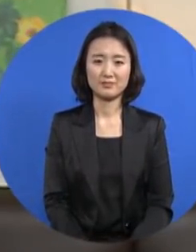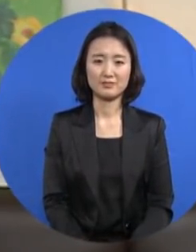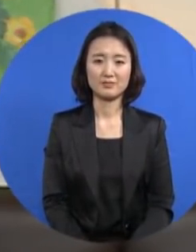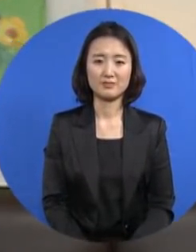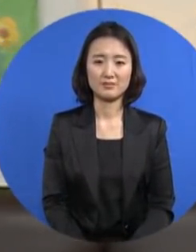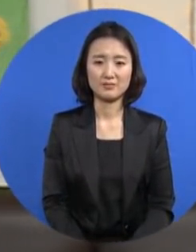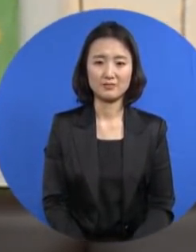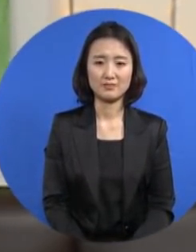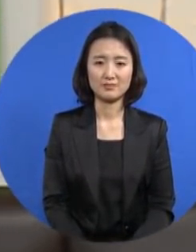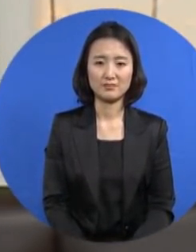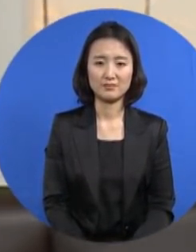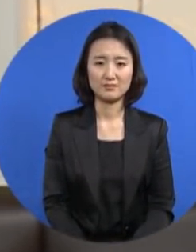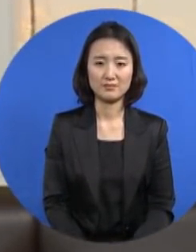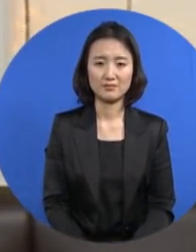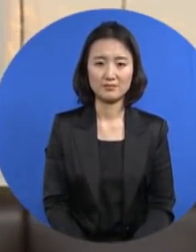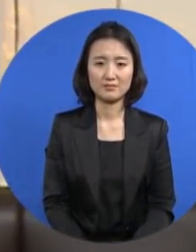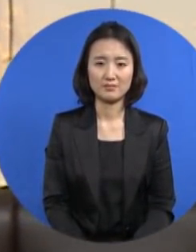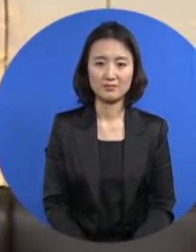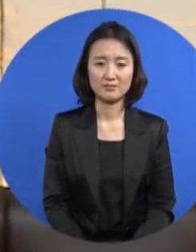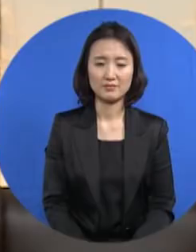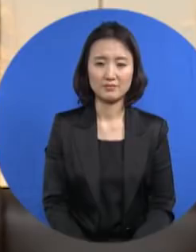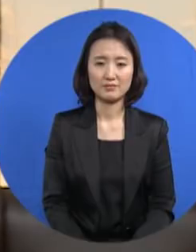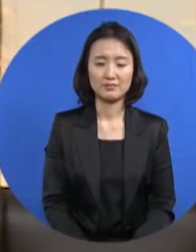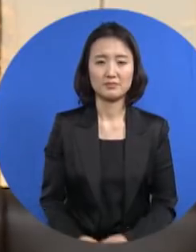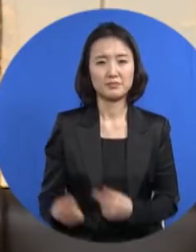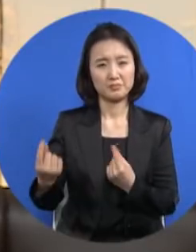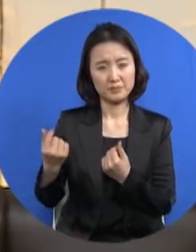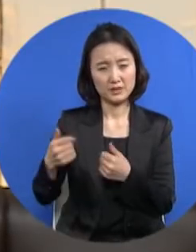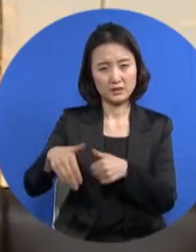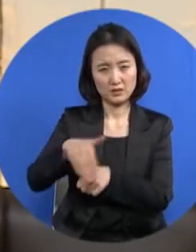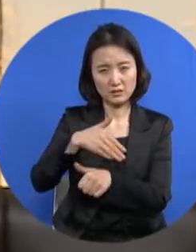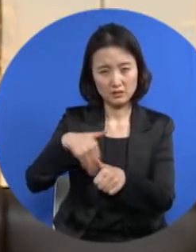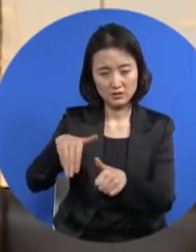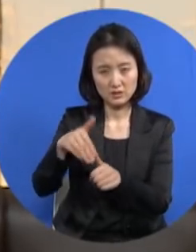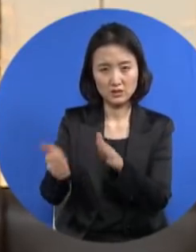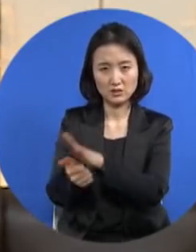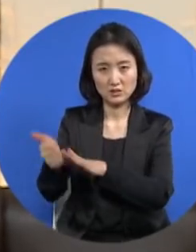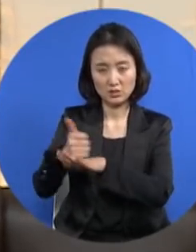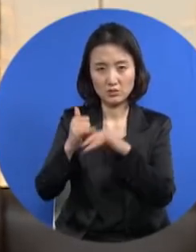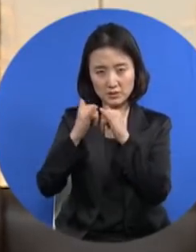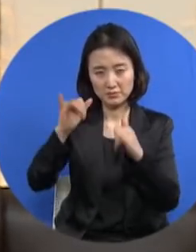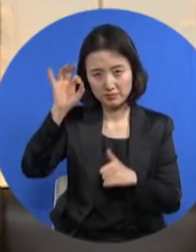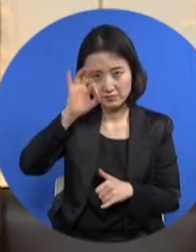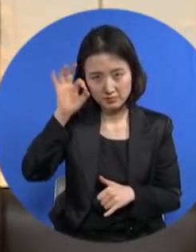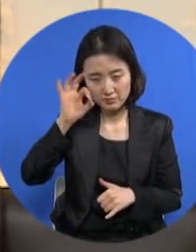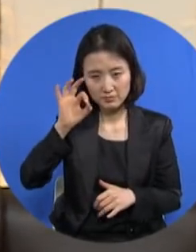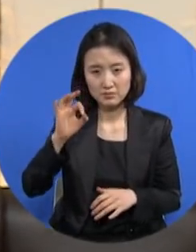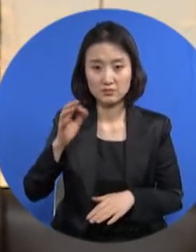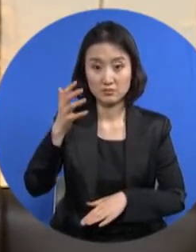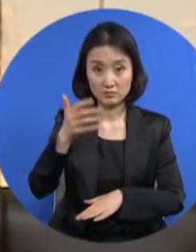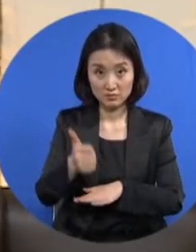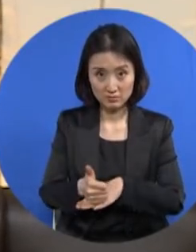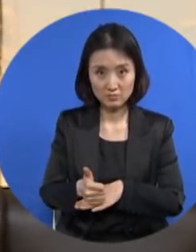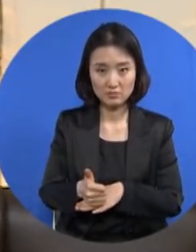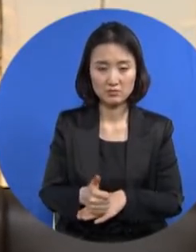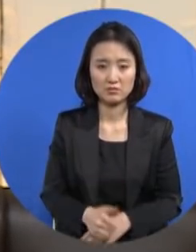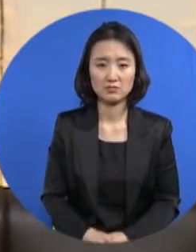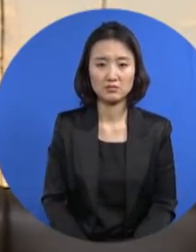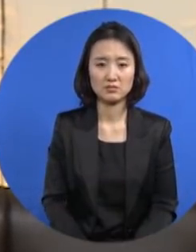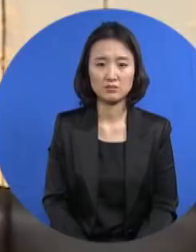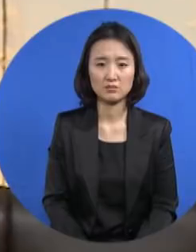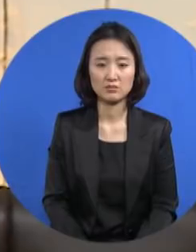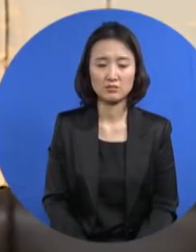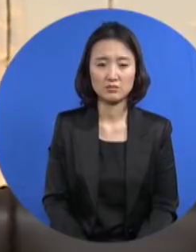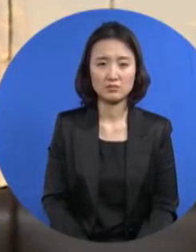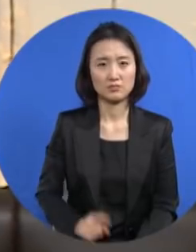아까 비슷한 상황에서 성공한 멘트를 찾으라고 했잖아요. 그래서 제가 이렇게